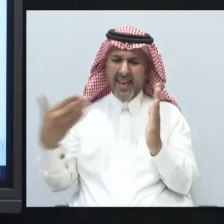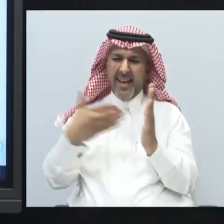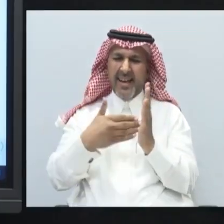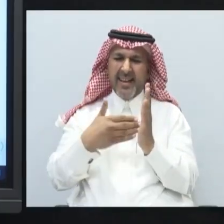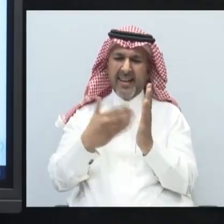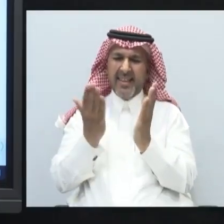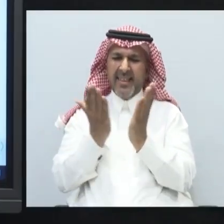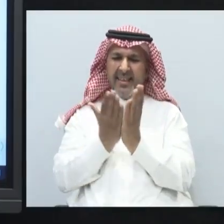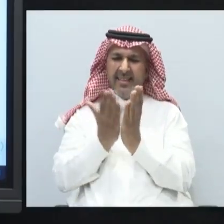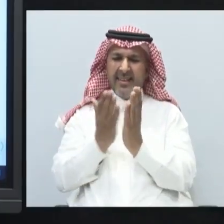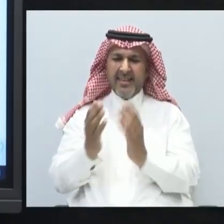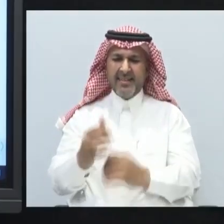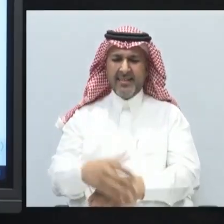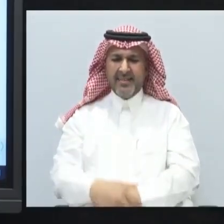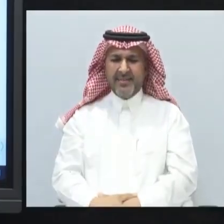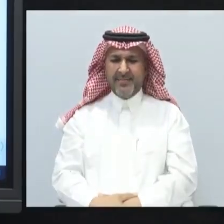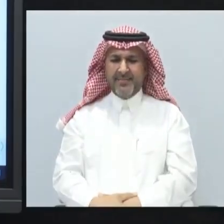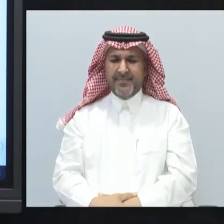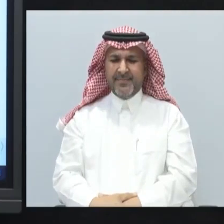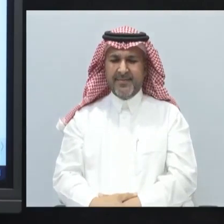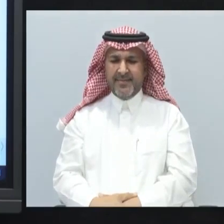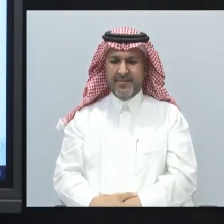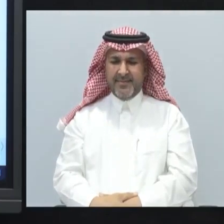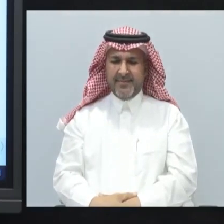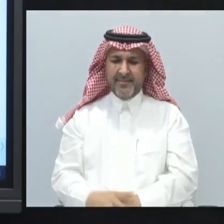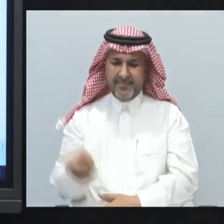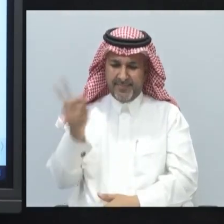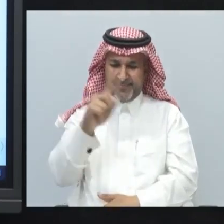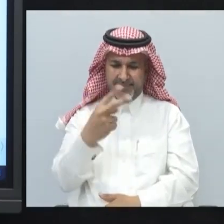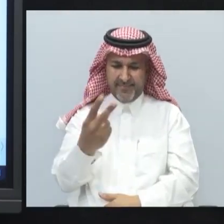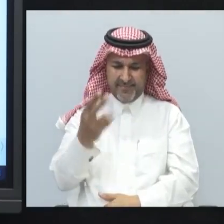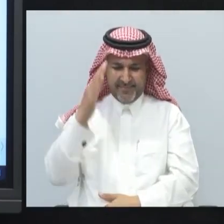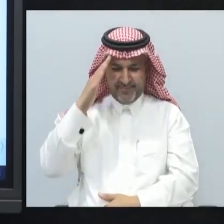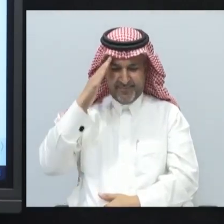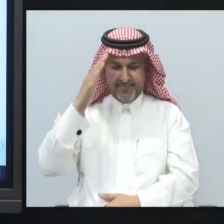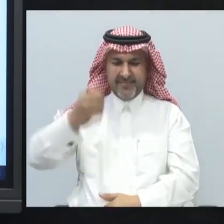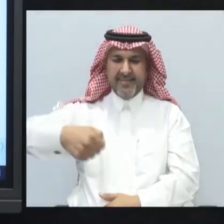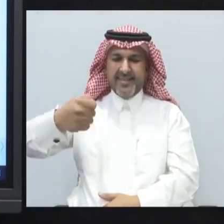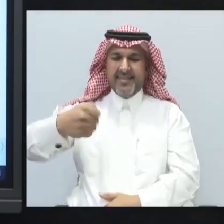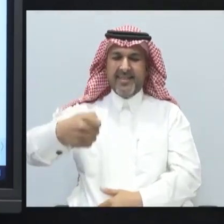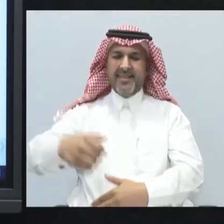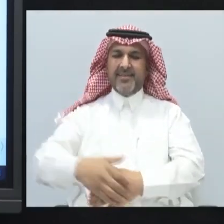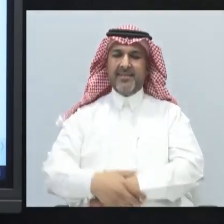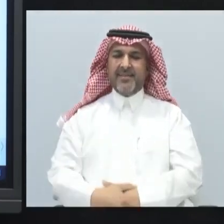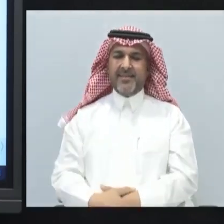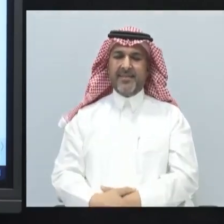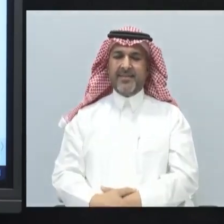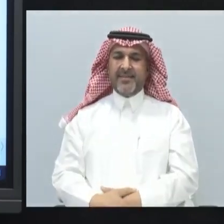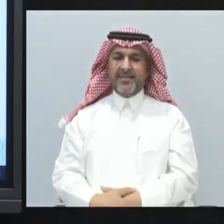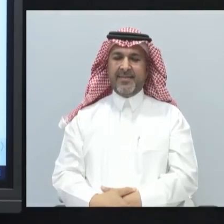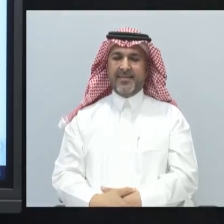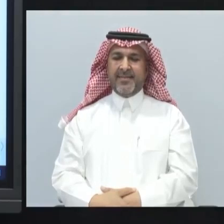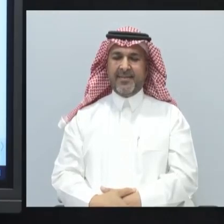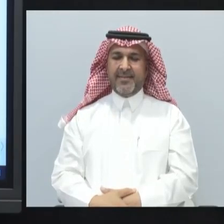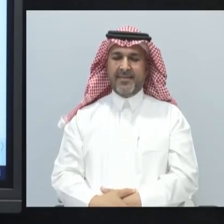اسئله التقويم اتمنى اني اكون وفقت في شرحها لكم نلقاكم على خير ان شاء الله في الدرس القادم اللي راح ناخذ تطبيقات من مسار